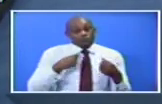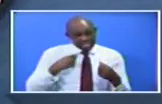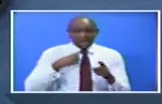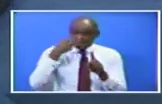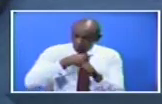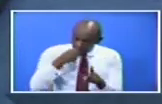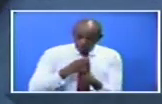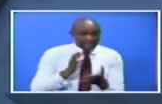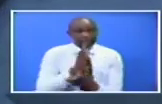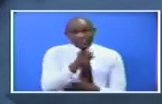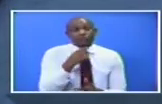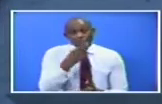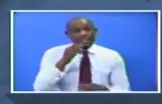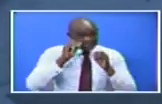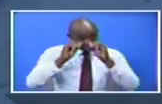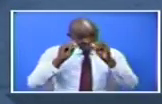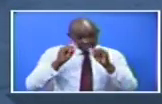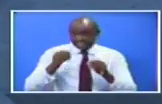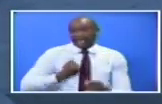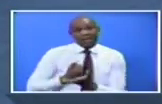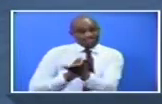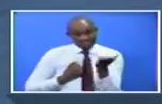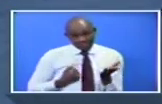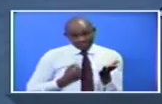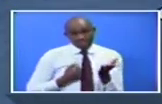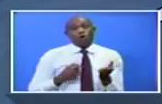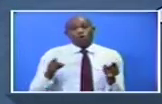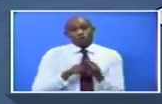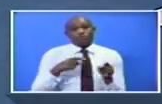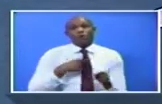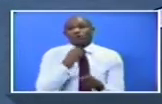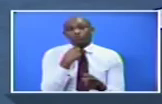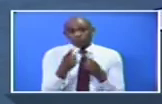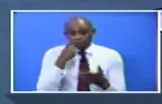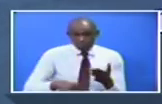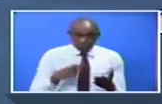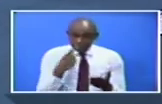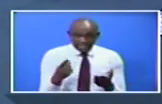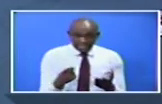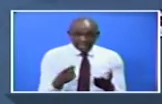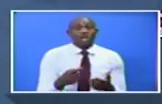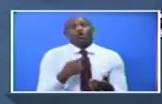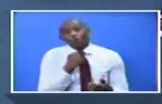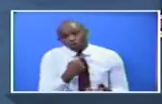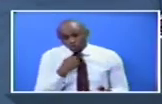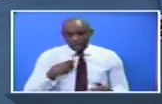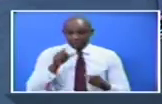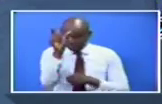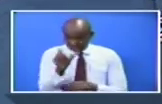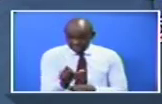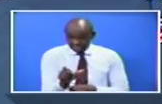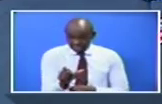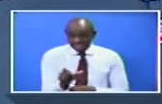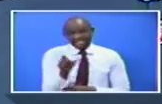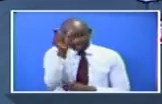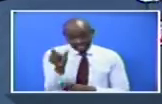tunatetea na tunawaambia, tunawaelimisha wafanyikazi. Na tunataka kwanza kuongea tena kusema kwamba KOTU iko na structure